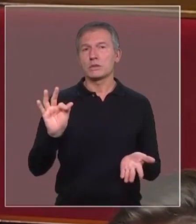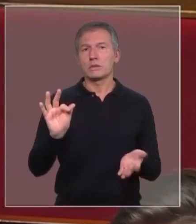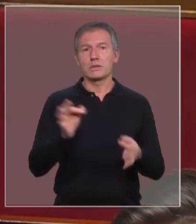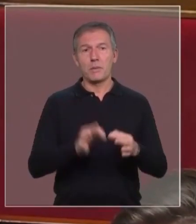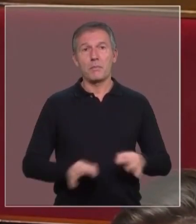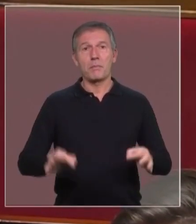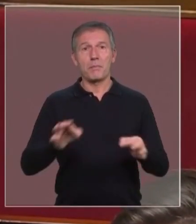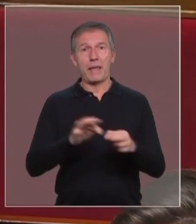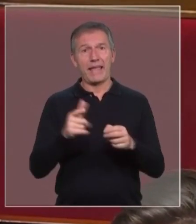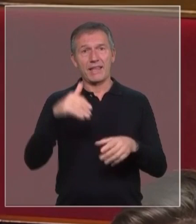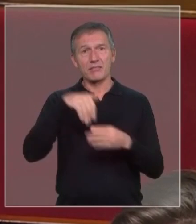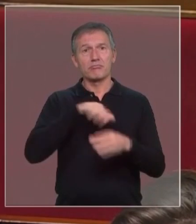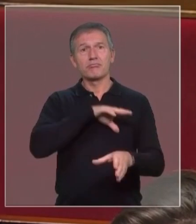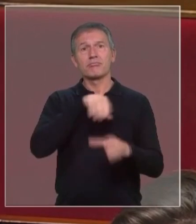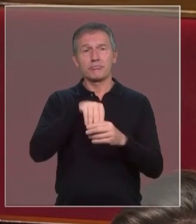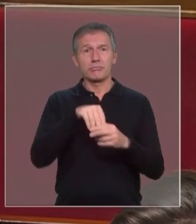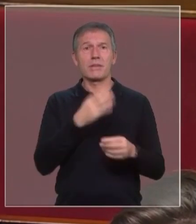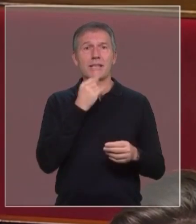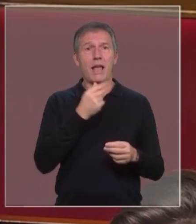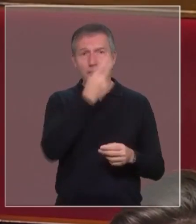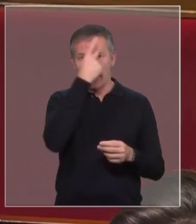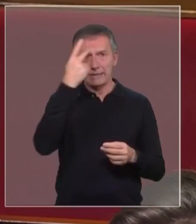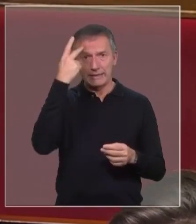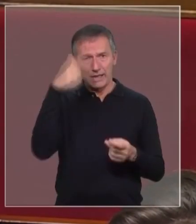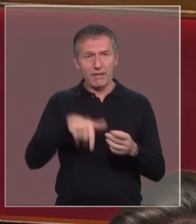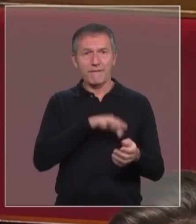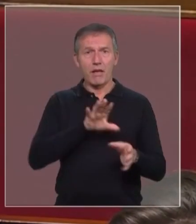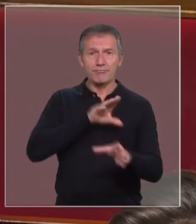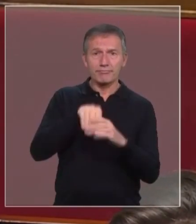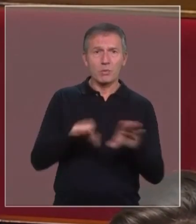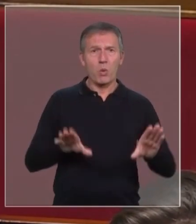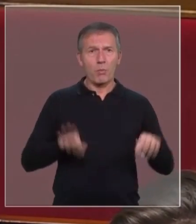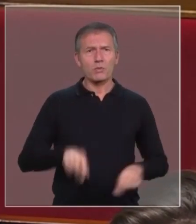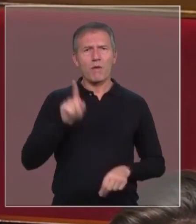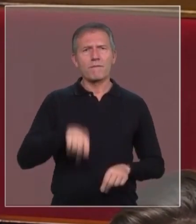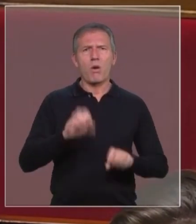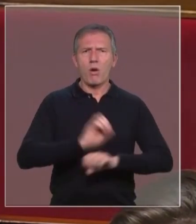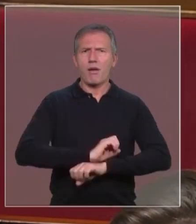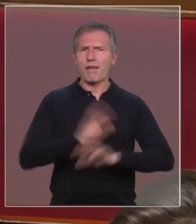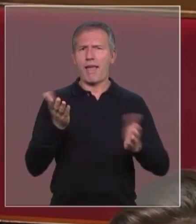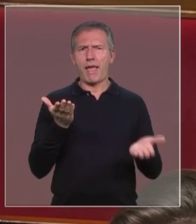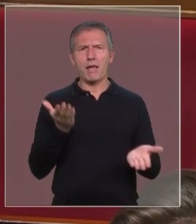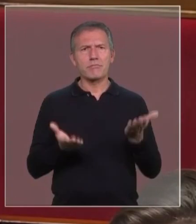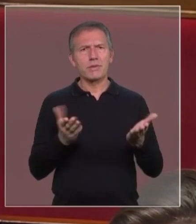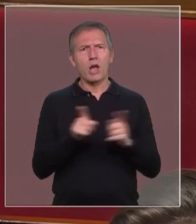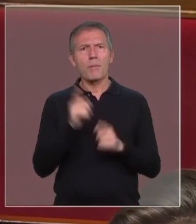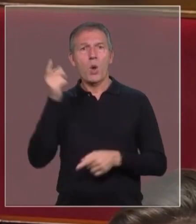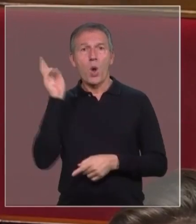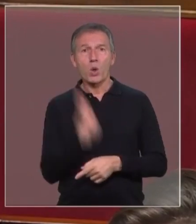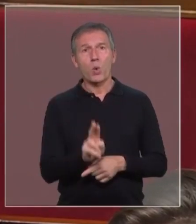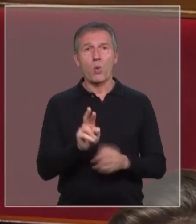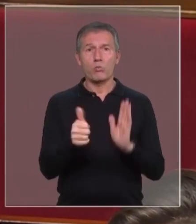qu'État tiers au conflit israélo-palestinien, doit avoir une position claire. Elle doit renouer avec son